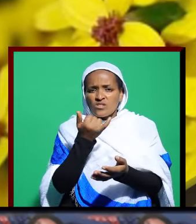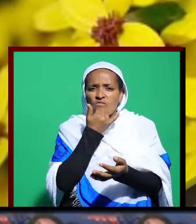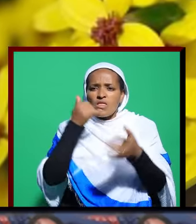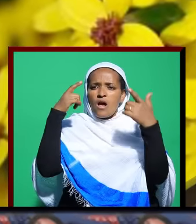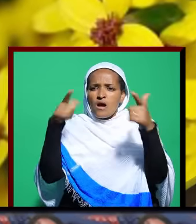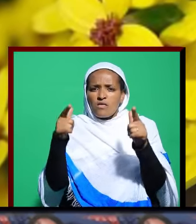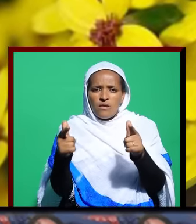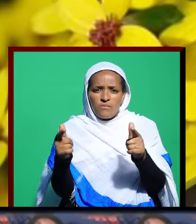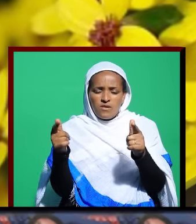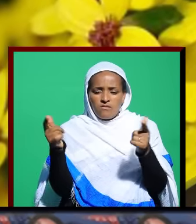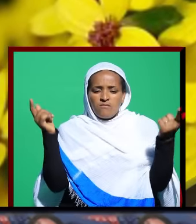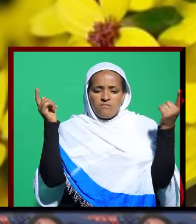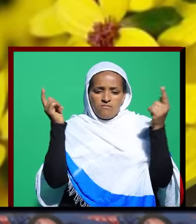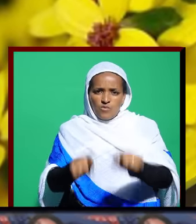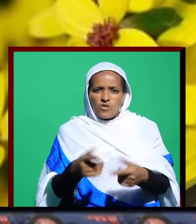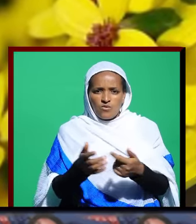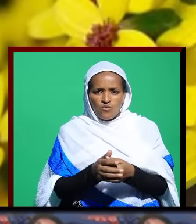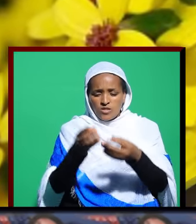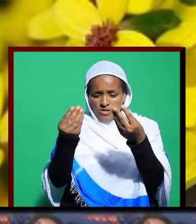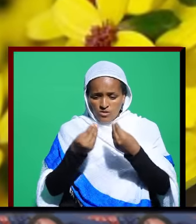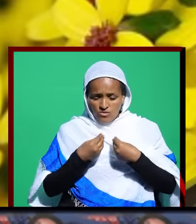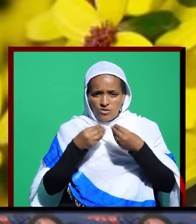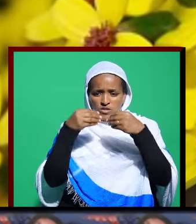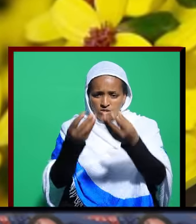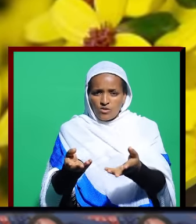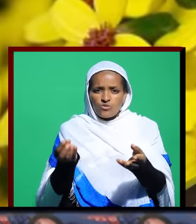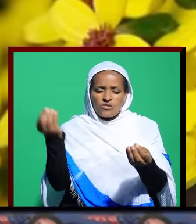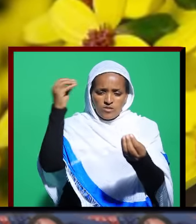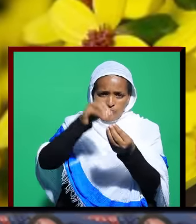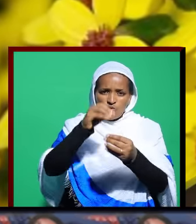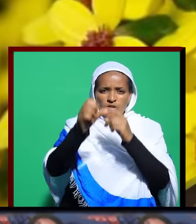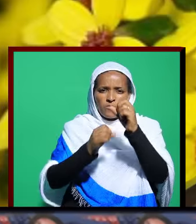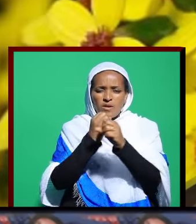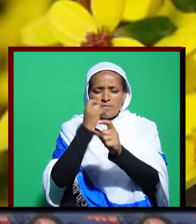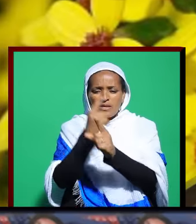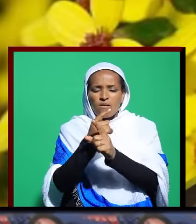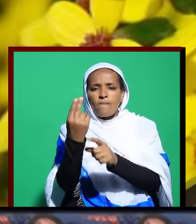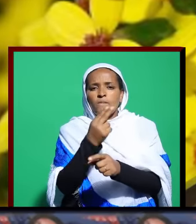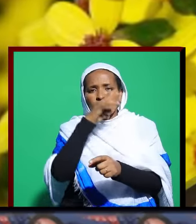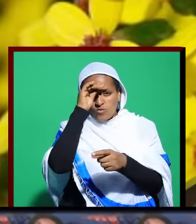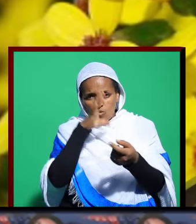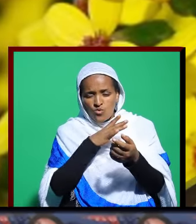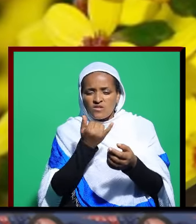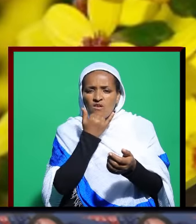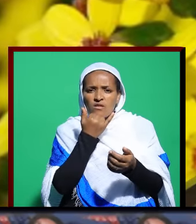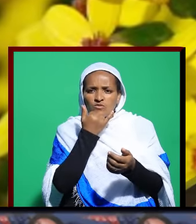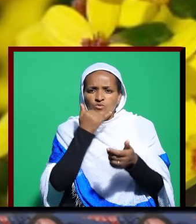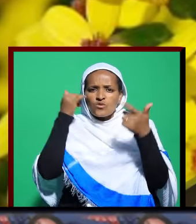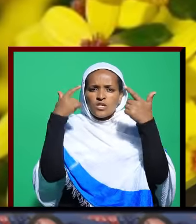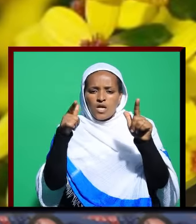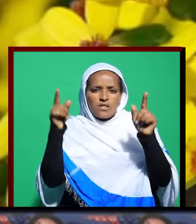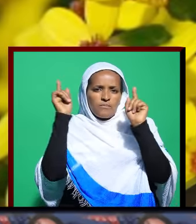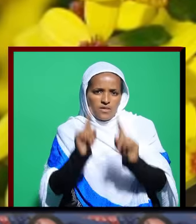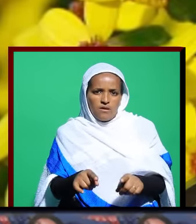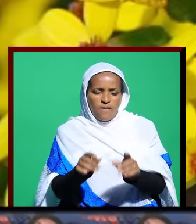ሰዎች ጥፋት ድንገት ነው የሚመጣው፣ እድሜ የሚያባክኑ ሰዎች ማለት ነው። የተሰጣቸውን የተጨመረላቸውን እድሜ በአግባቡ የማይጠቀሙበት ሰዎች ጥፋታቸው